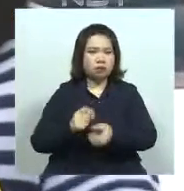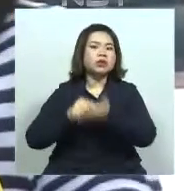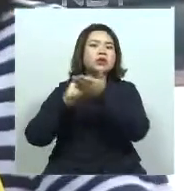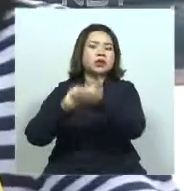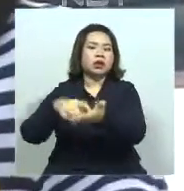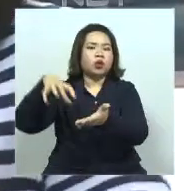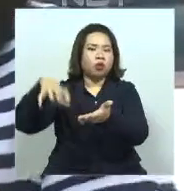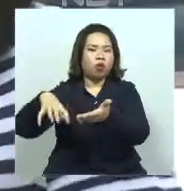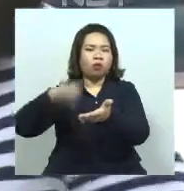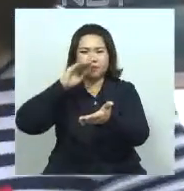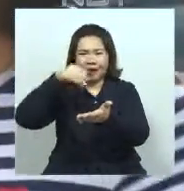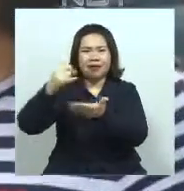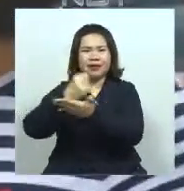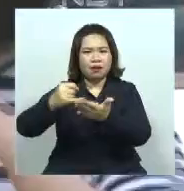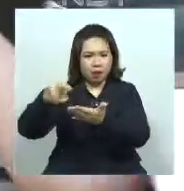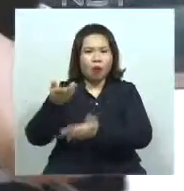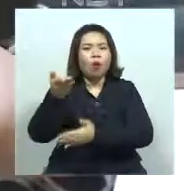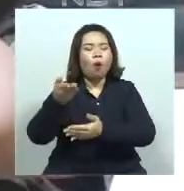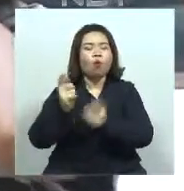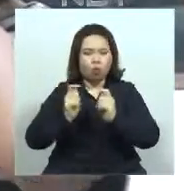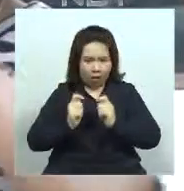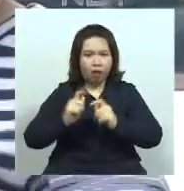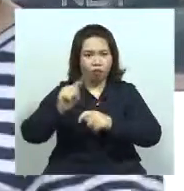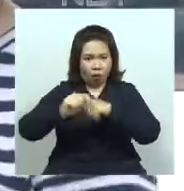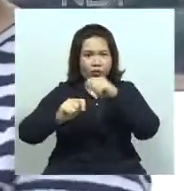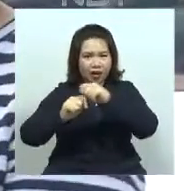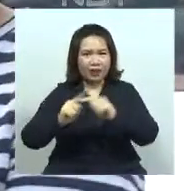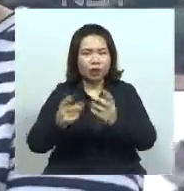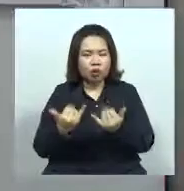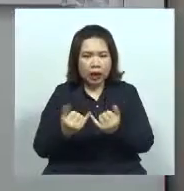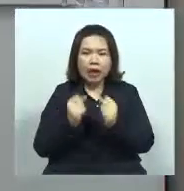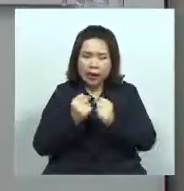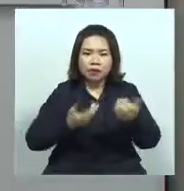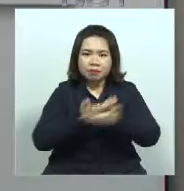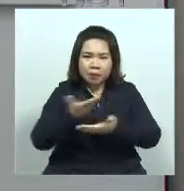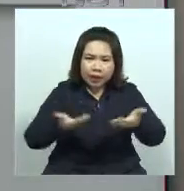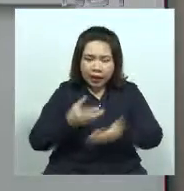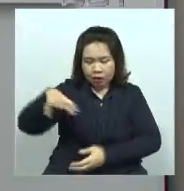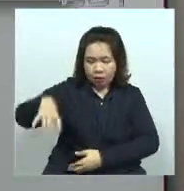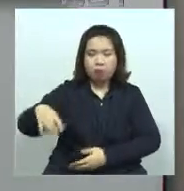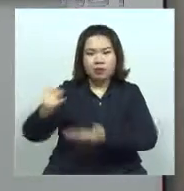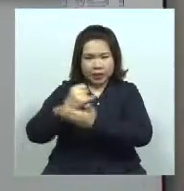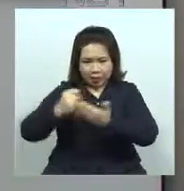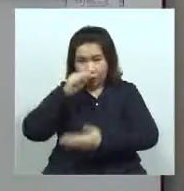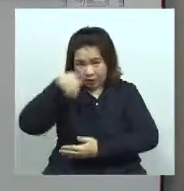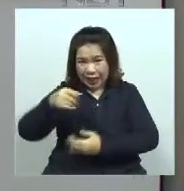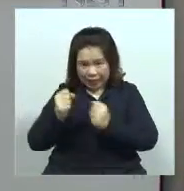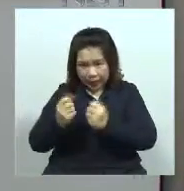กรมศิลปากรเพื่อขออนุญาตก่อสร้างก่อนซึ่งขณะนี้อยู่ระหว่างการพิจารณาของกรมศิลปากรค่ะ